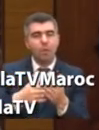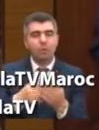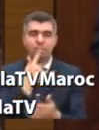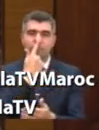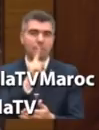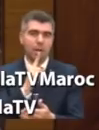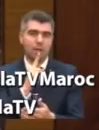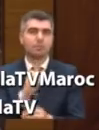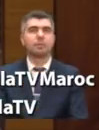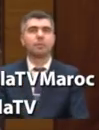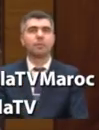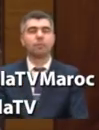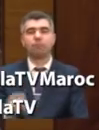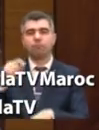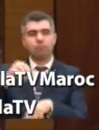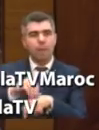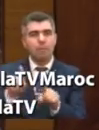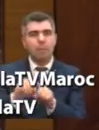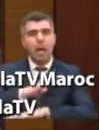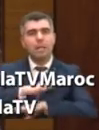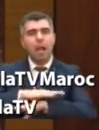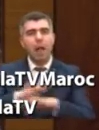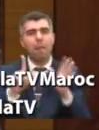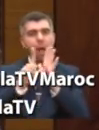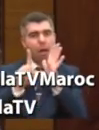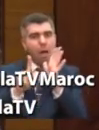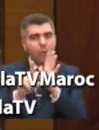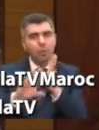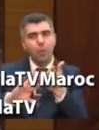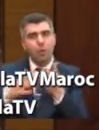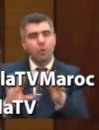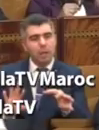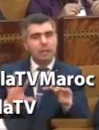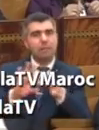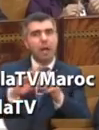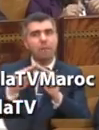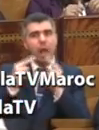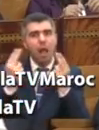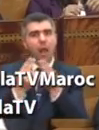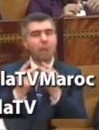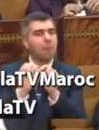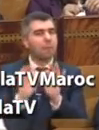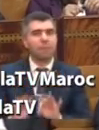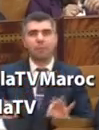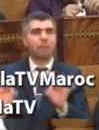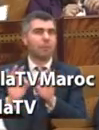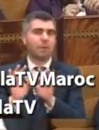والاستبداد وخرق القوانين والمواثيق الدولية، وضمنها قضية الأسرى والمعتقلين